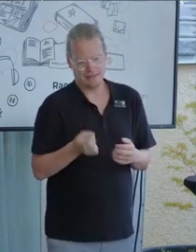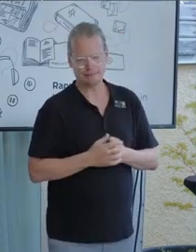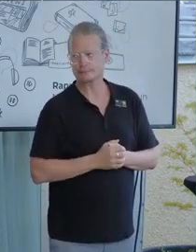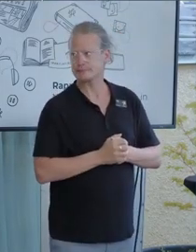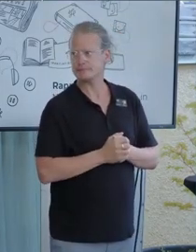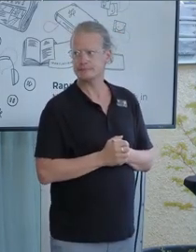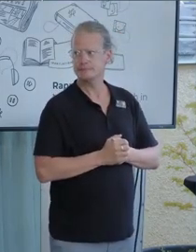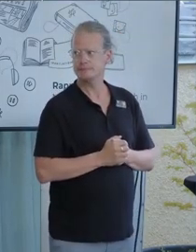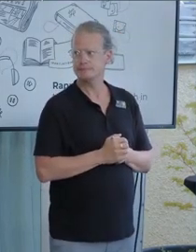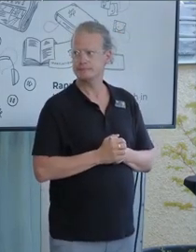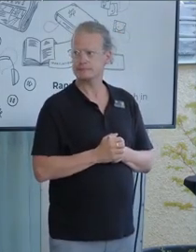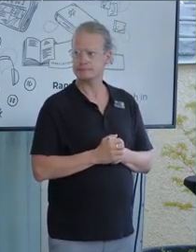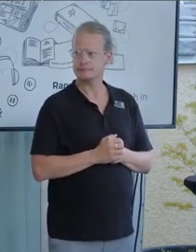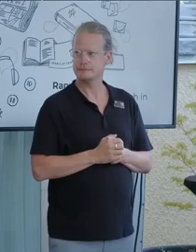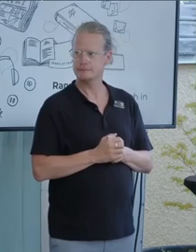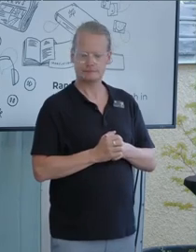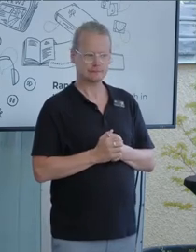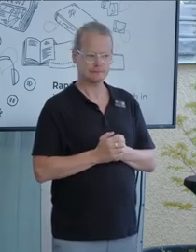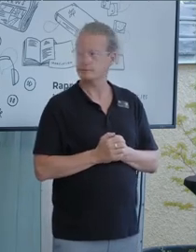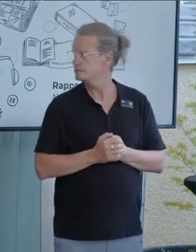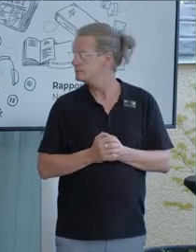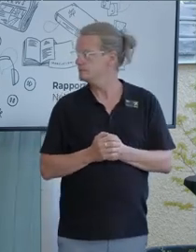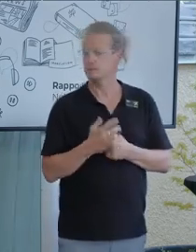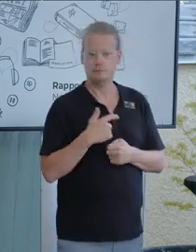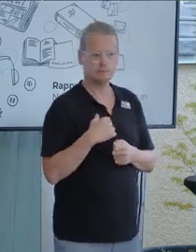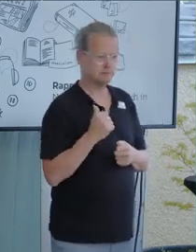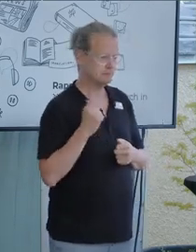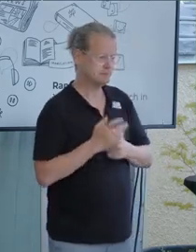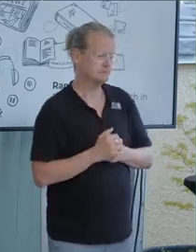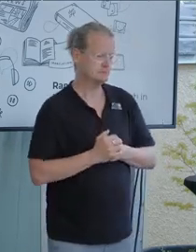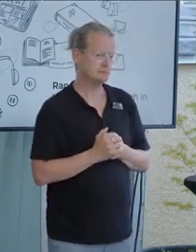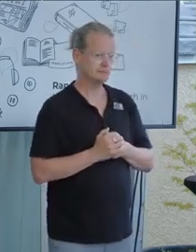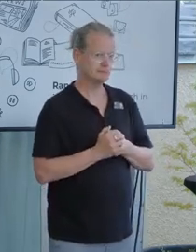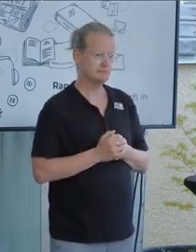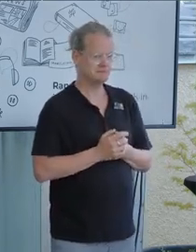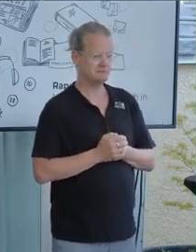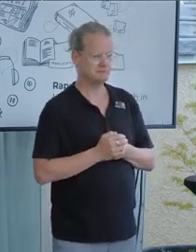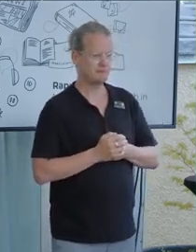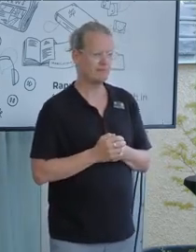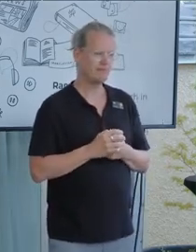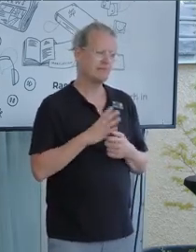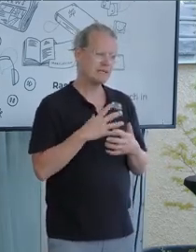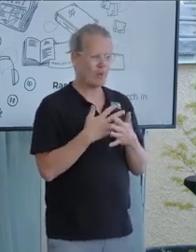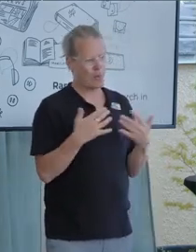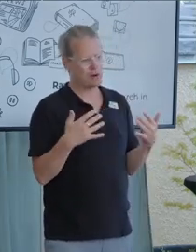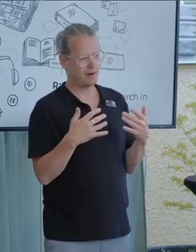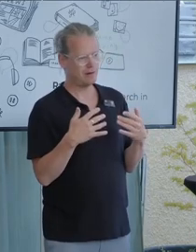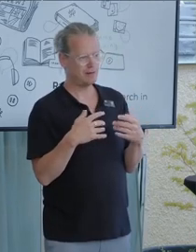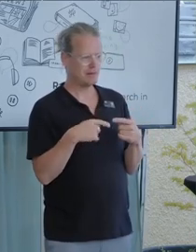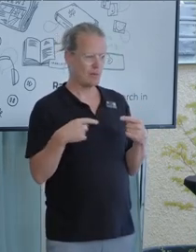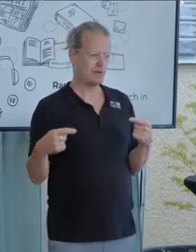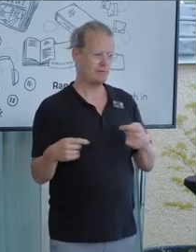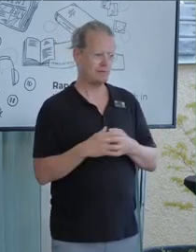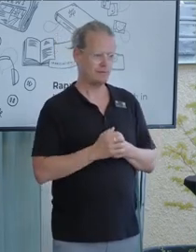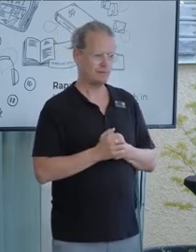Och det finns ju väldigt många trådar i det här. Det är alltid lite svårt om man ska börja någonstans. Men vi pratar mycket om att det krävs